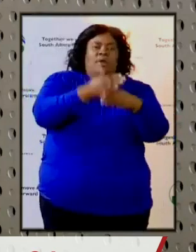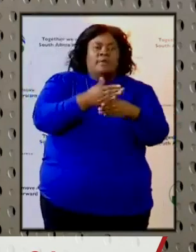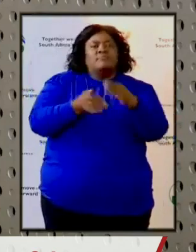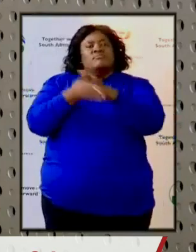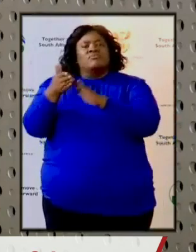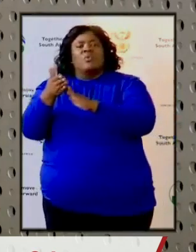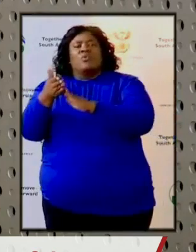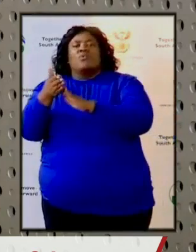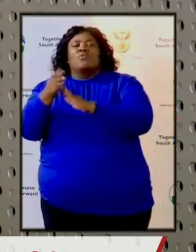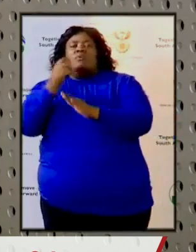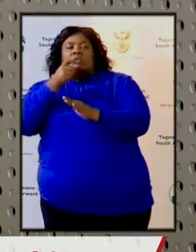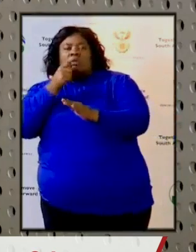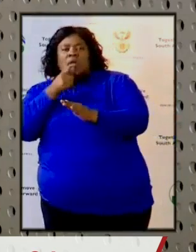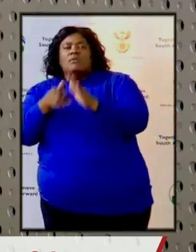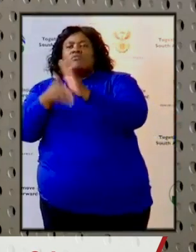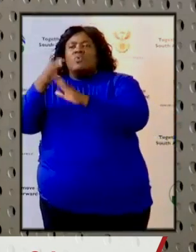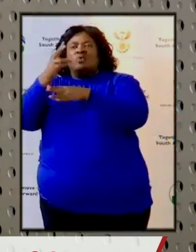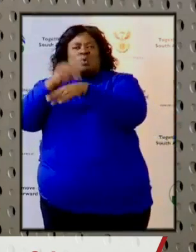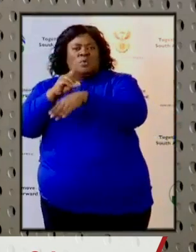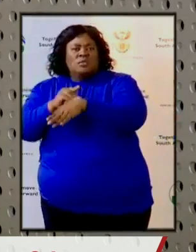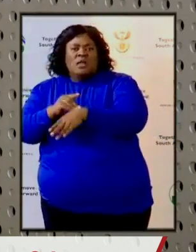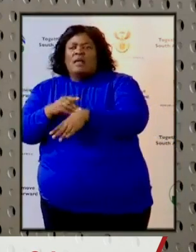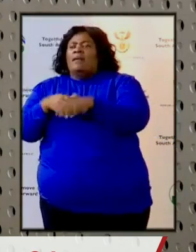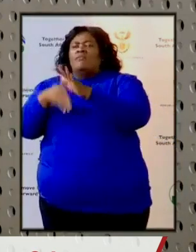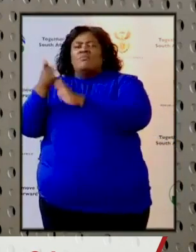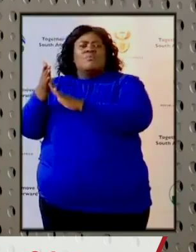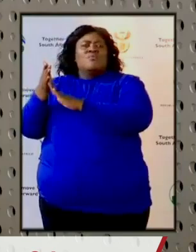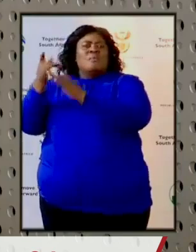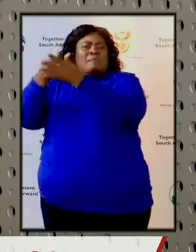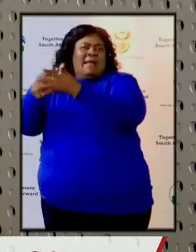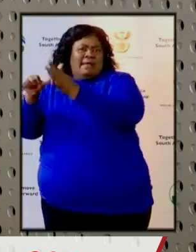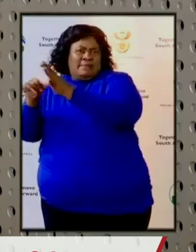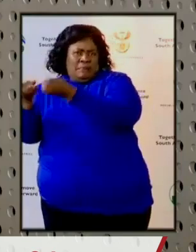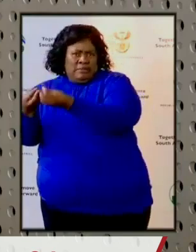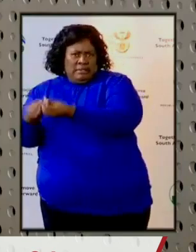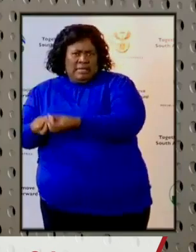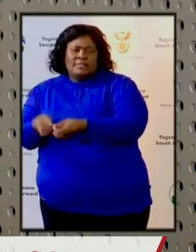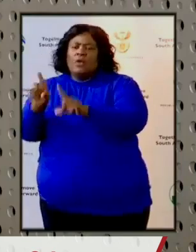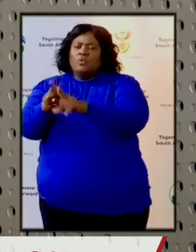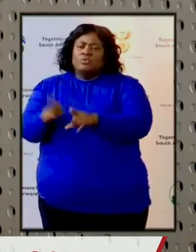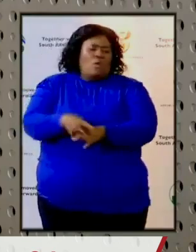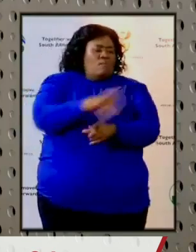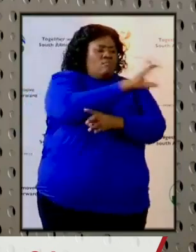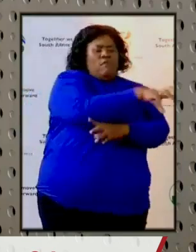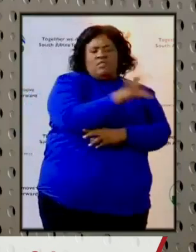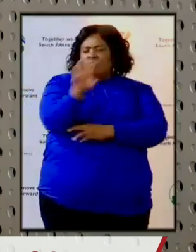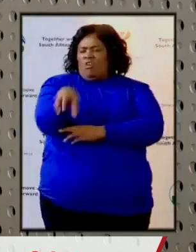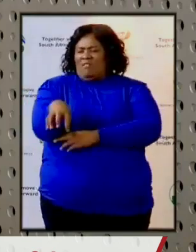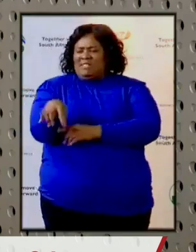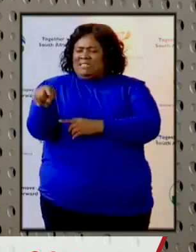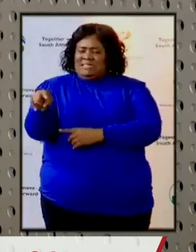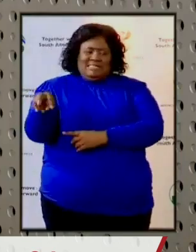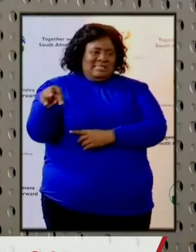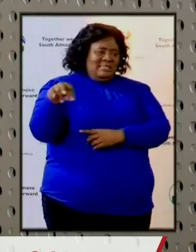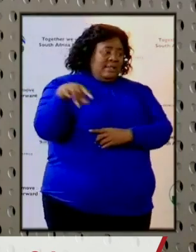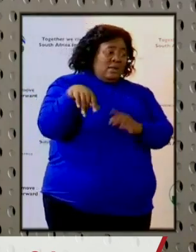Nokuhamba usuke kwesinye isifunda, kwelinye iphondo, uye kwelinye, usuke kwenye indawo, iprovinsi, uye kwenye,